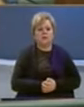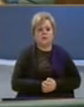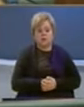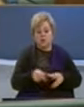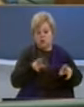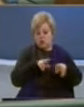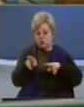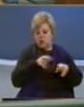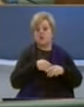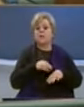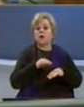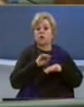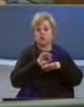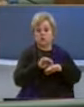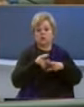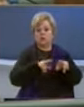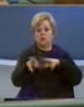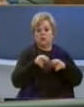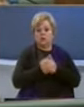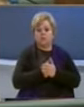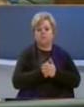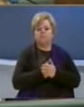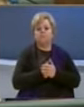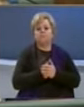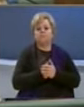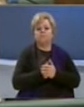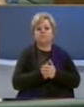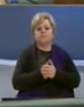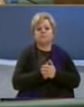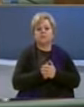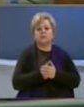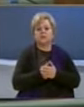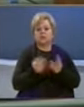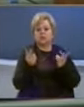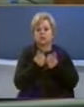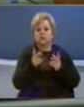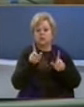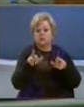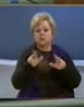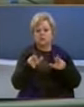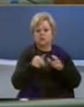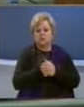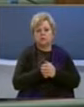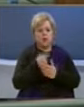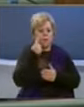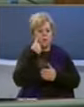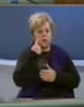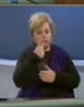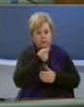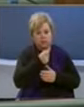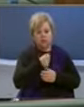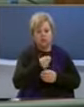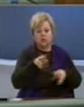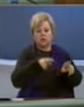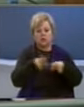gjukat sa për prokuror, janë disa kriterë para prake cilat duhen të jenë profesionale, duhet të kenë një përvojt kalume në